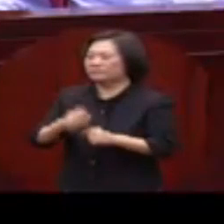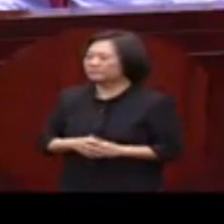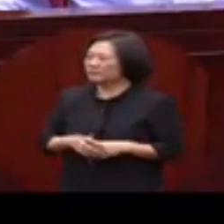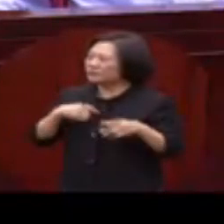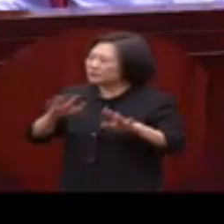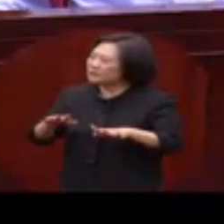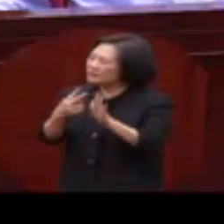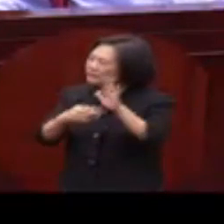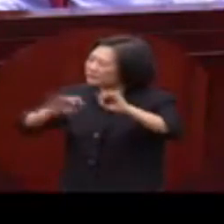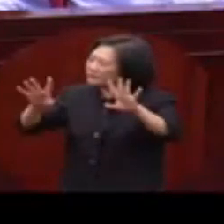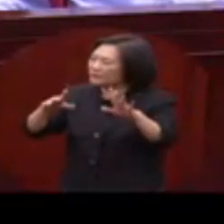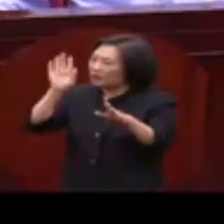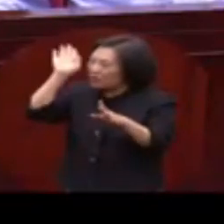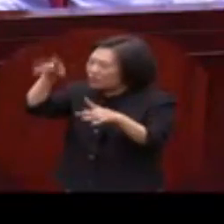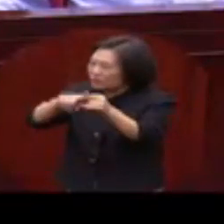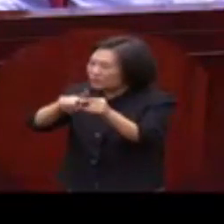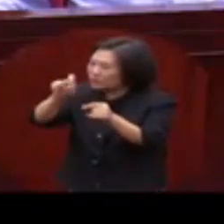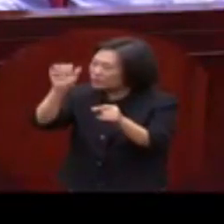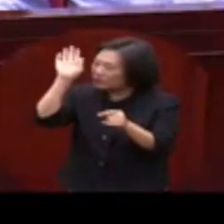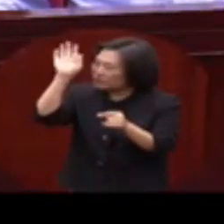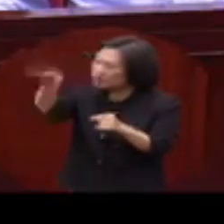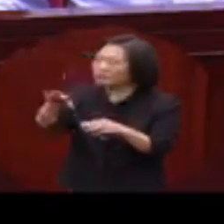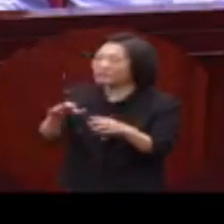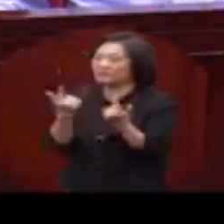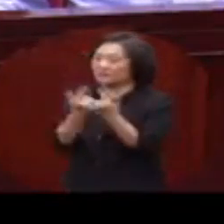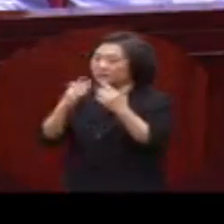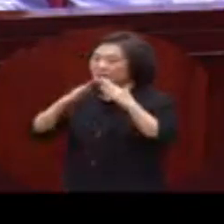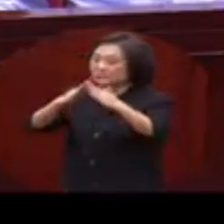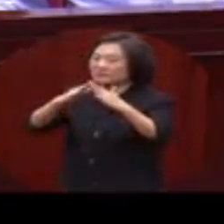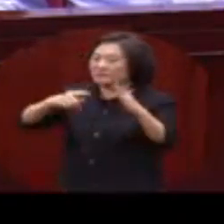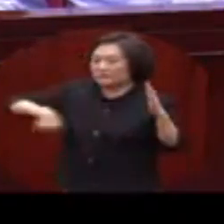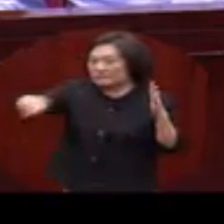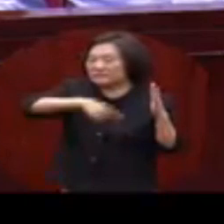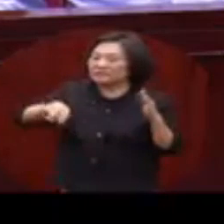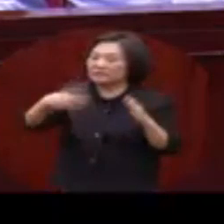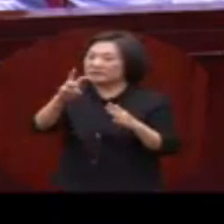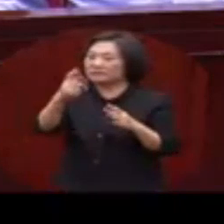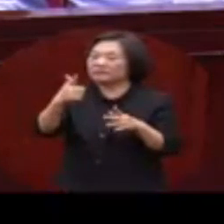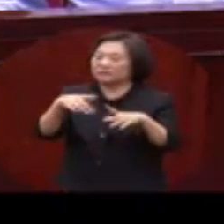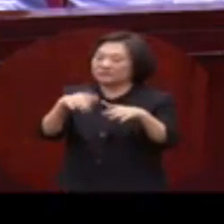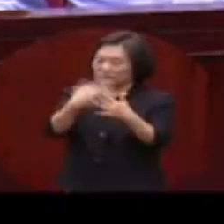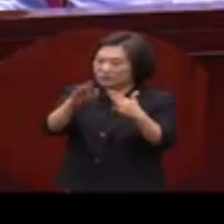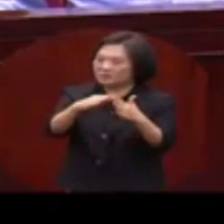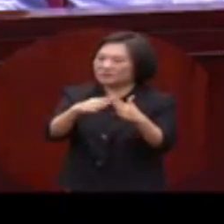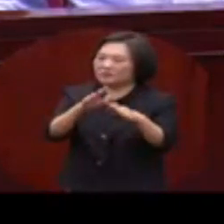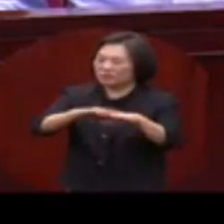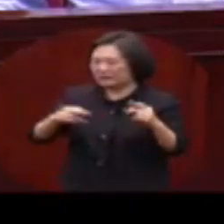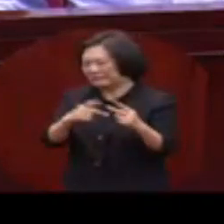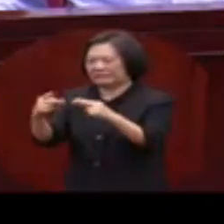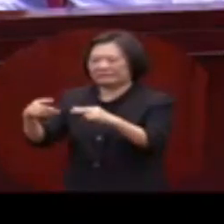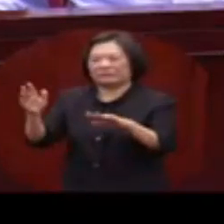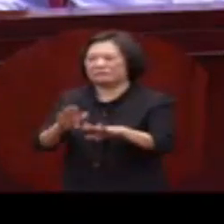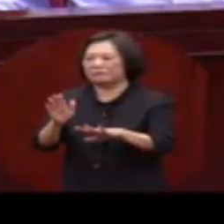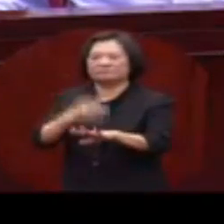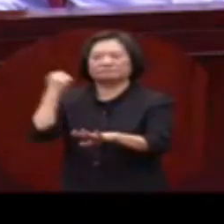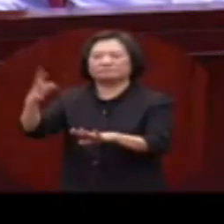讲未来15年里面，我们台北是236个学校的70%的校舍要改建。所以现在是